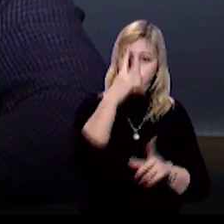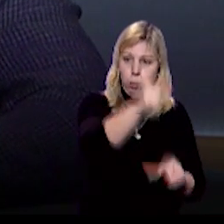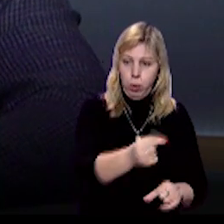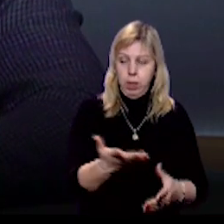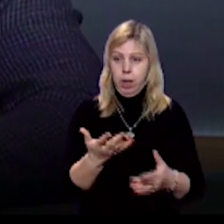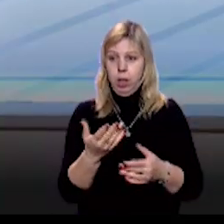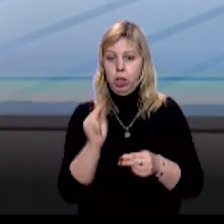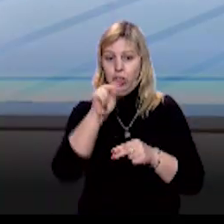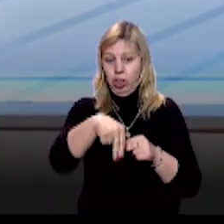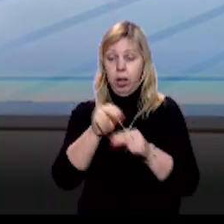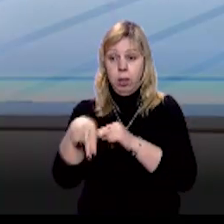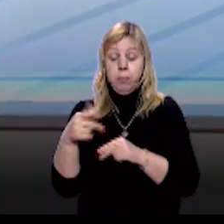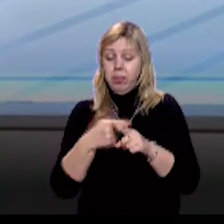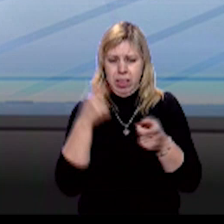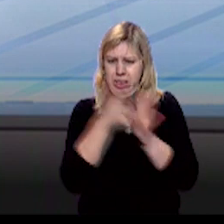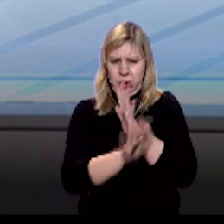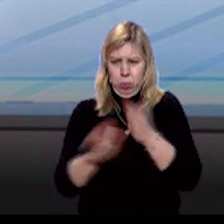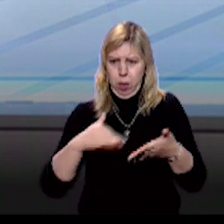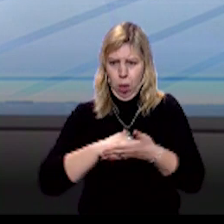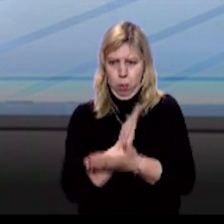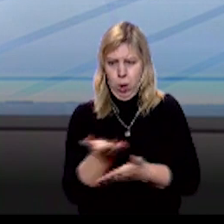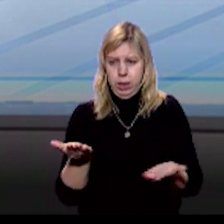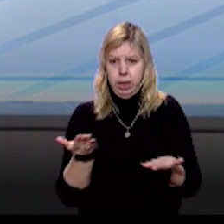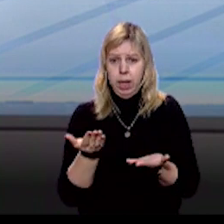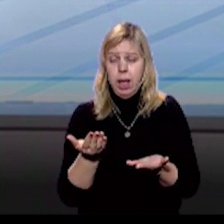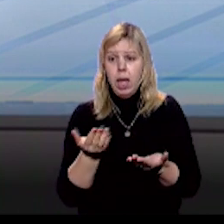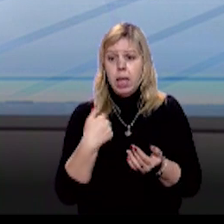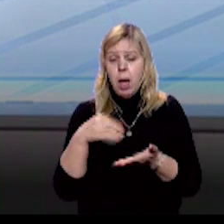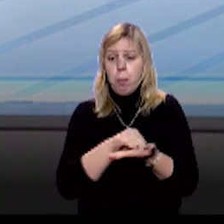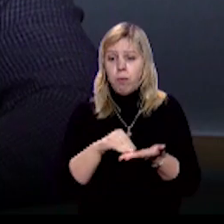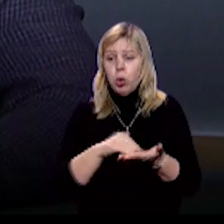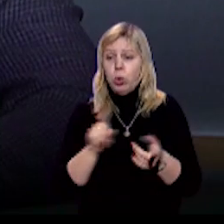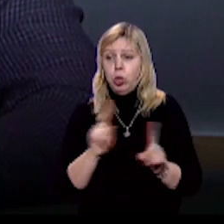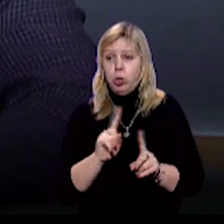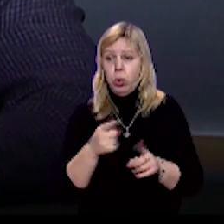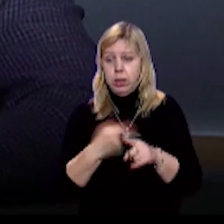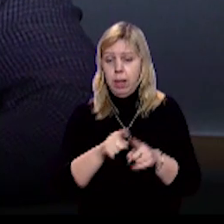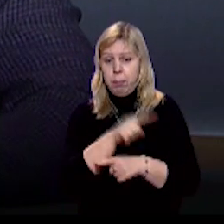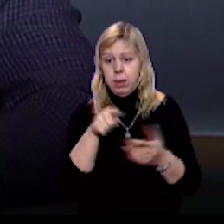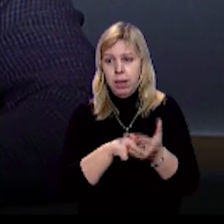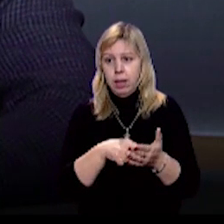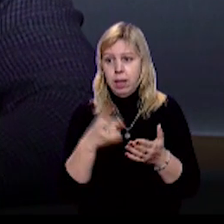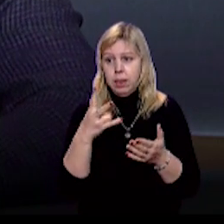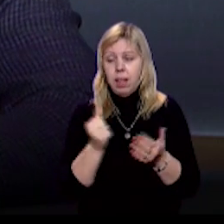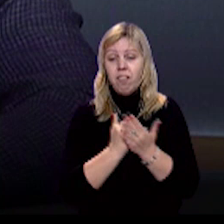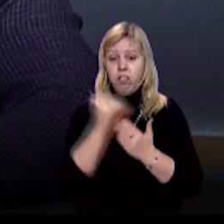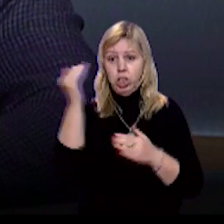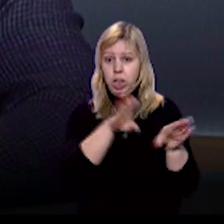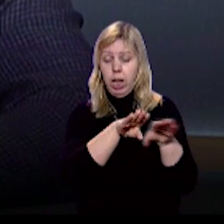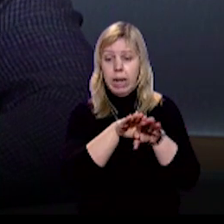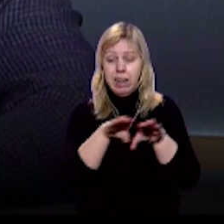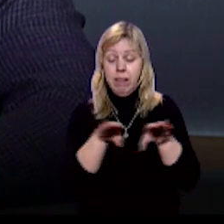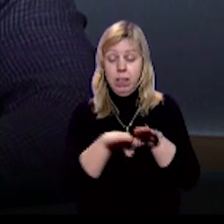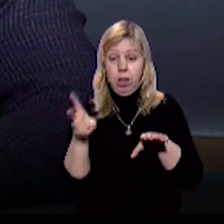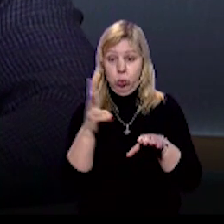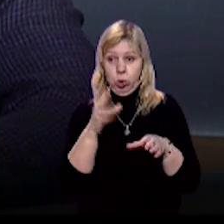поїхали. Така незрозуміла політика. І я повторююся, що це питання на вищих рівнях має